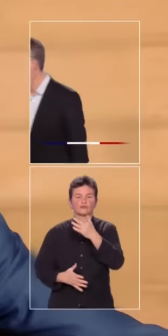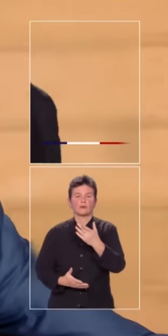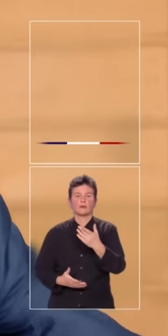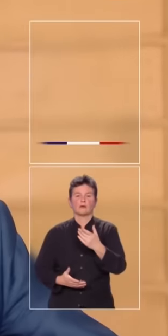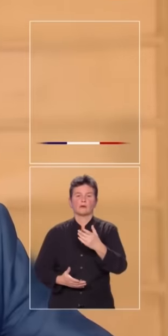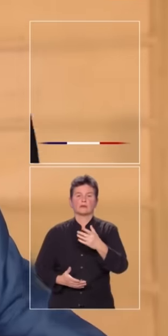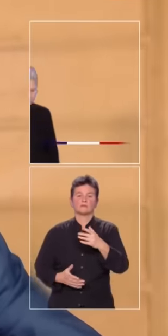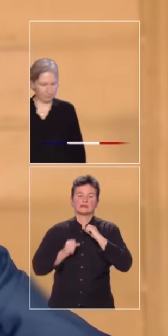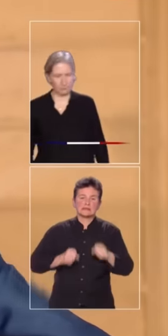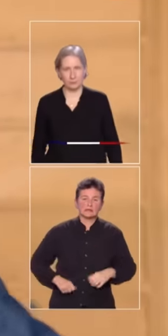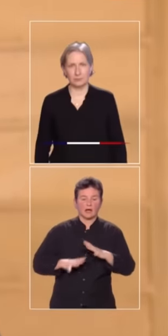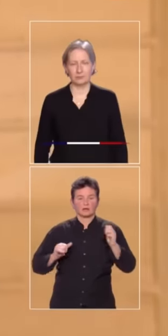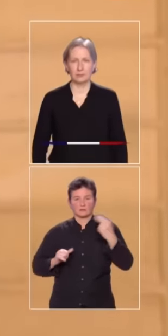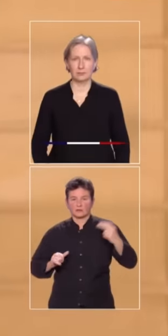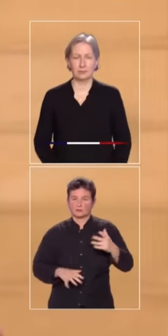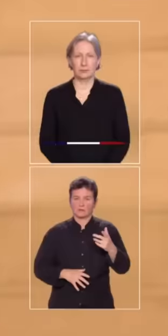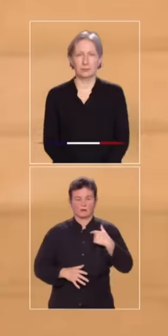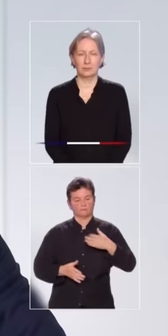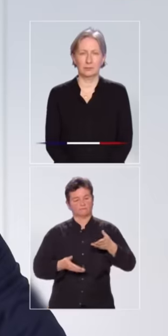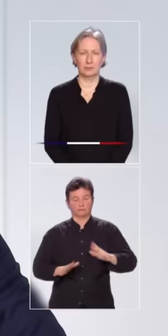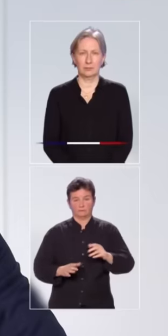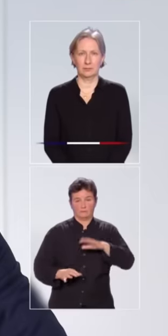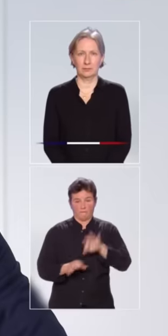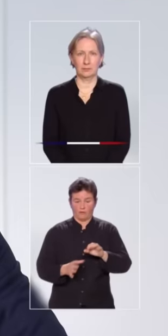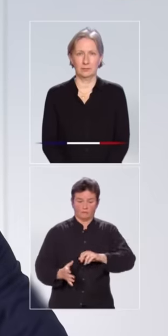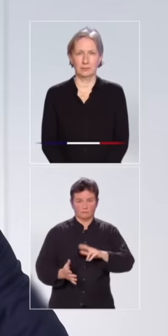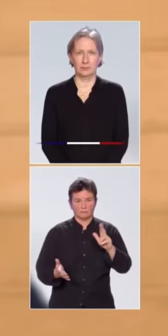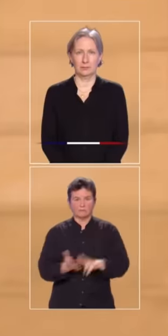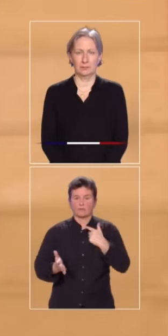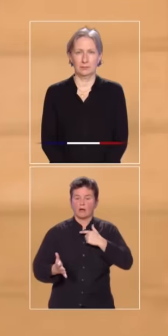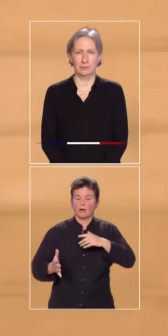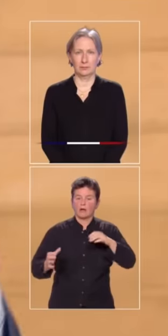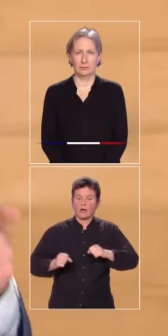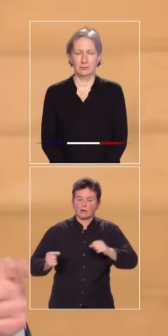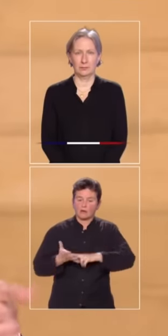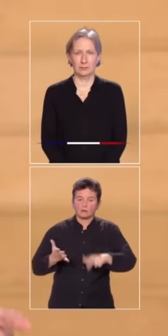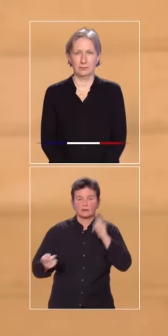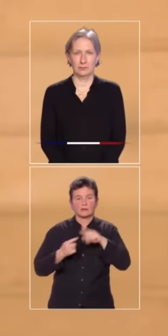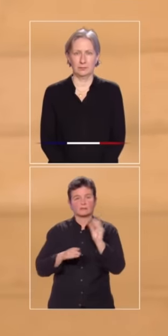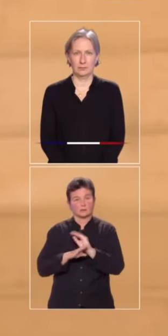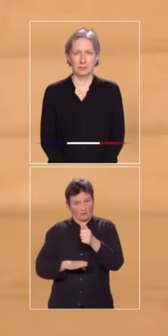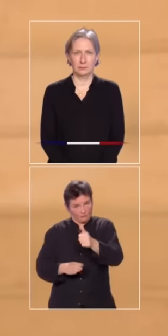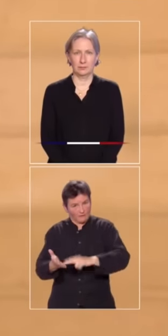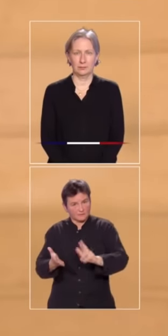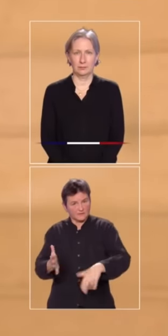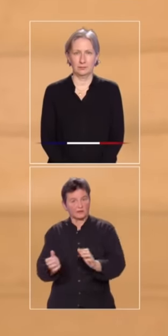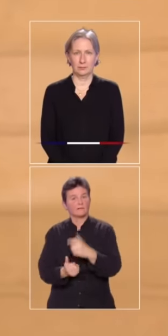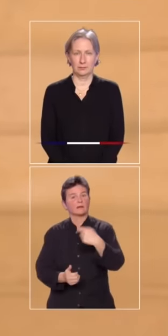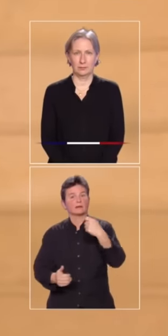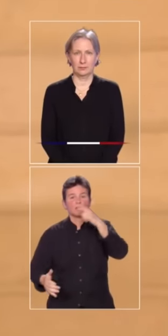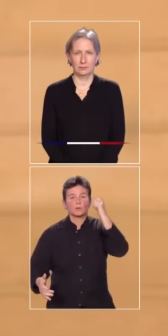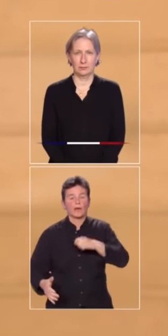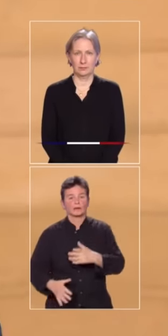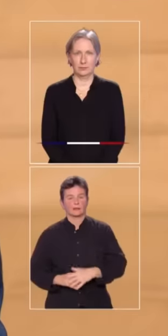Sénat, Assemblée nationale ont dû à se prononcer par vote, sur un traité, un accord de sécurité que vous avez signé avec le président